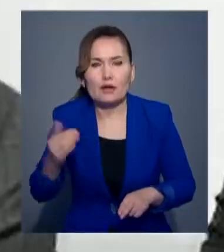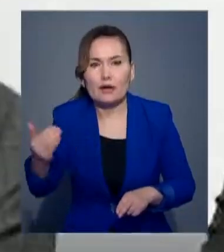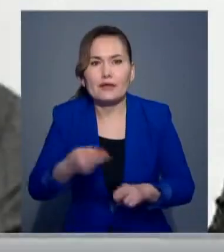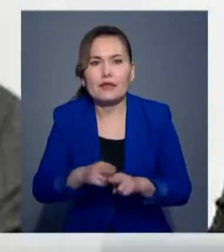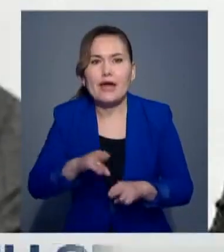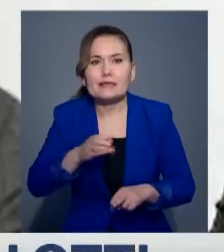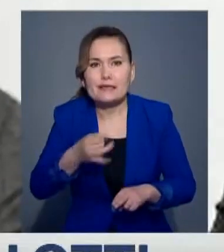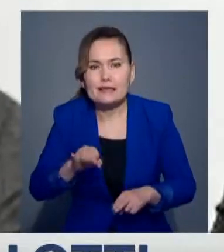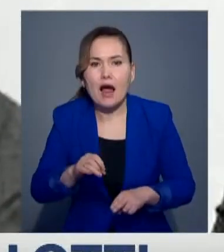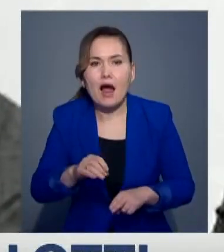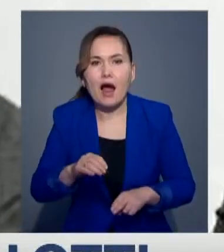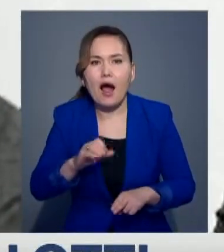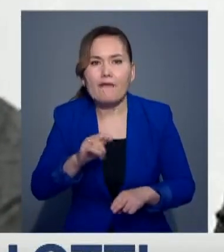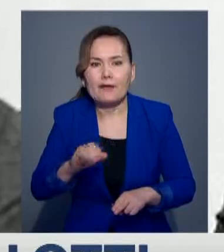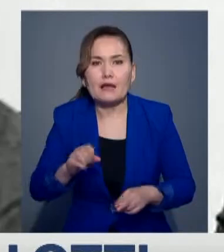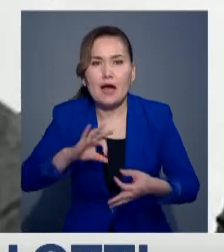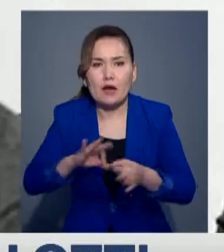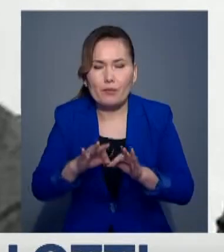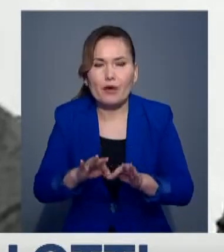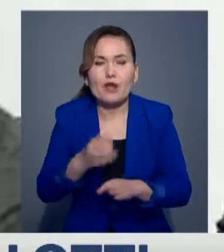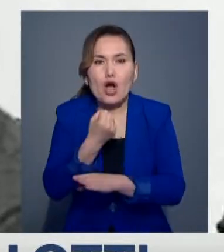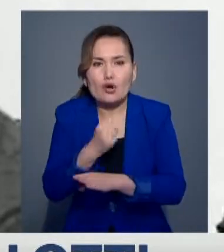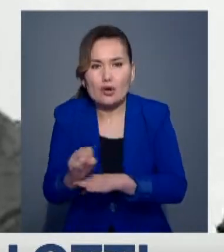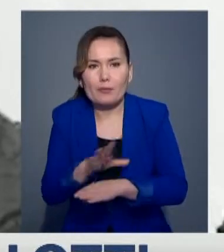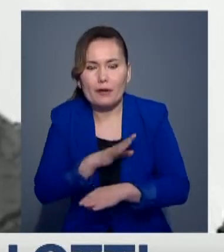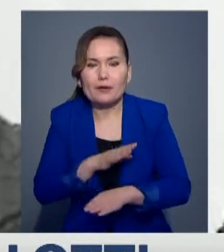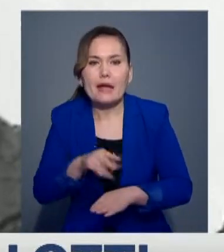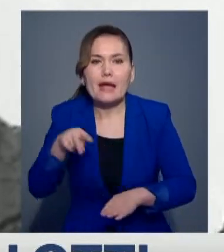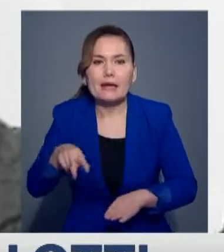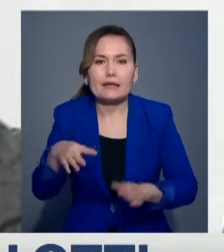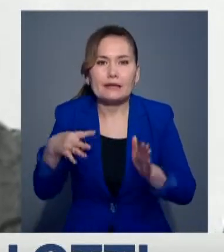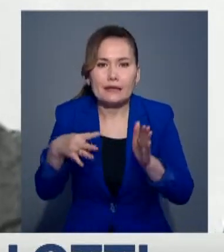Атланта, Сидней және Афин олимпиадасында үздік үштіктен көрінді. Ал